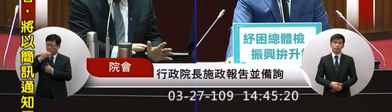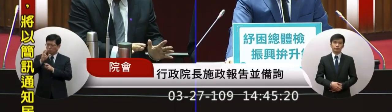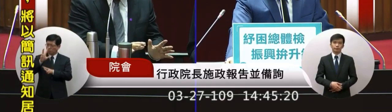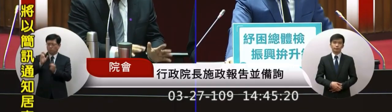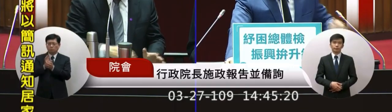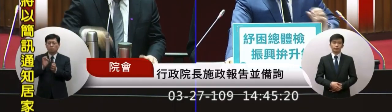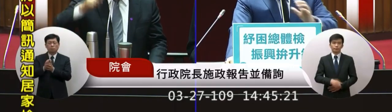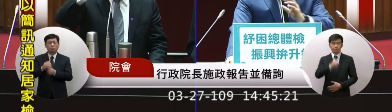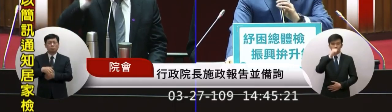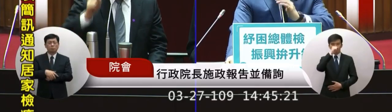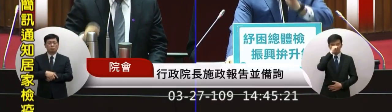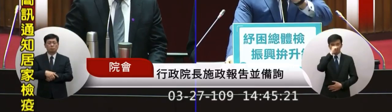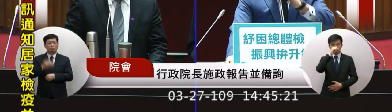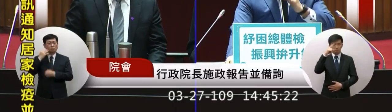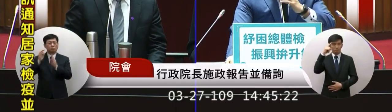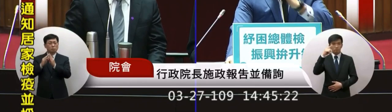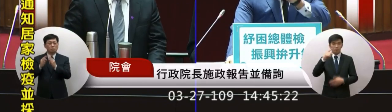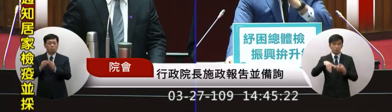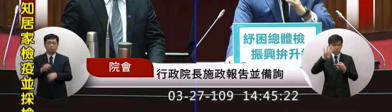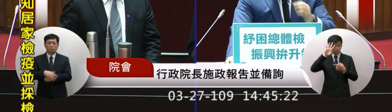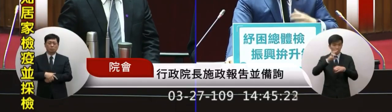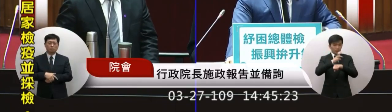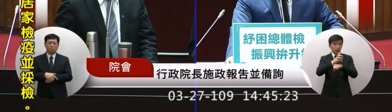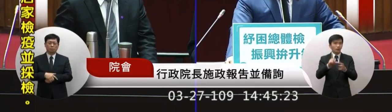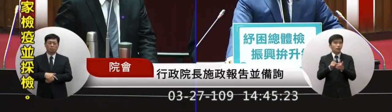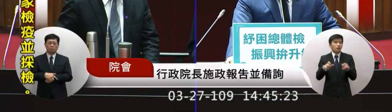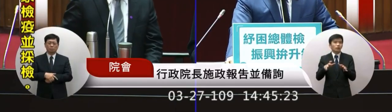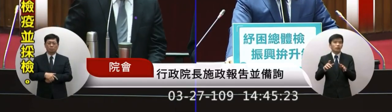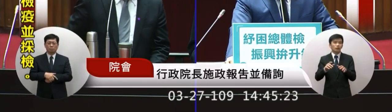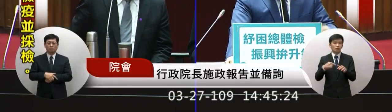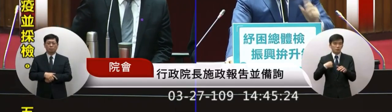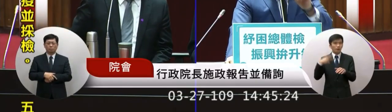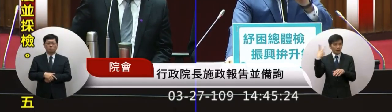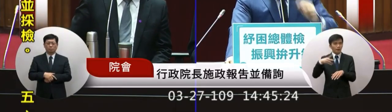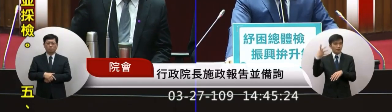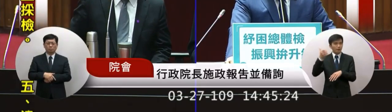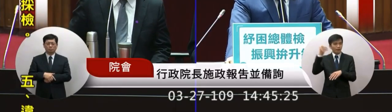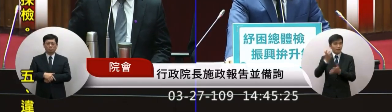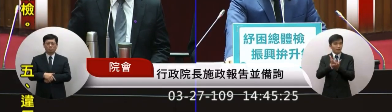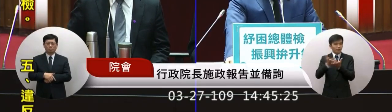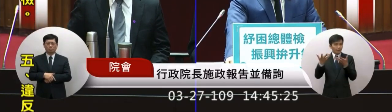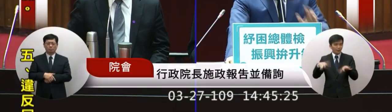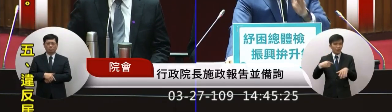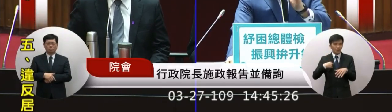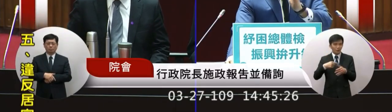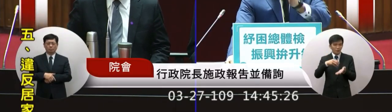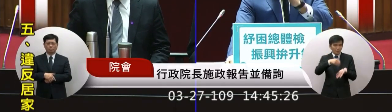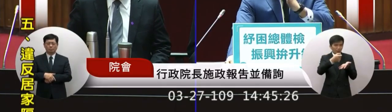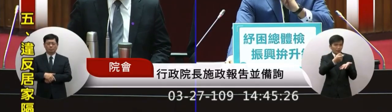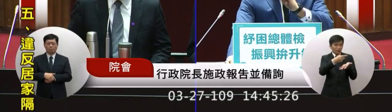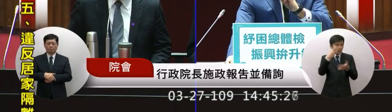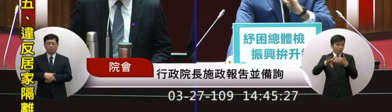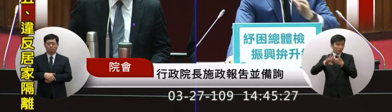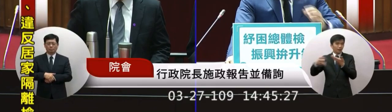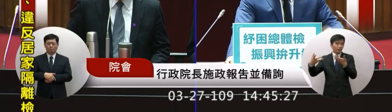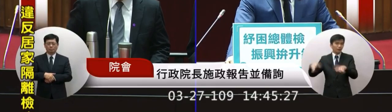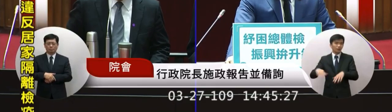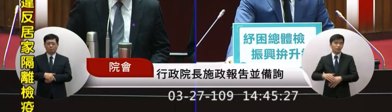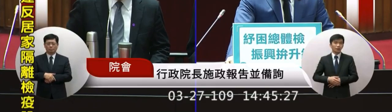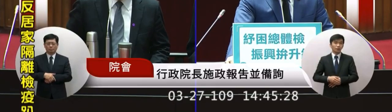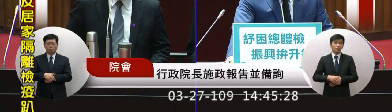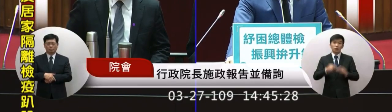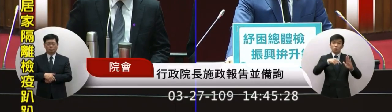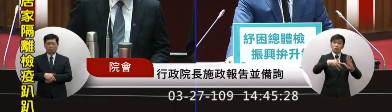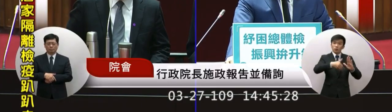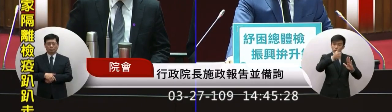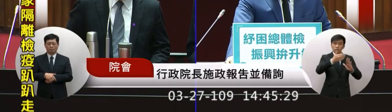银行咧。 因为歹势三十分钟嘛短短啊，我搁足侪要讲，我即摆才讲结束了尔，所以吼，因为依照你的政策吼，加你的执